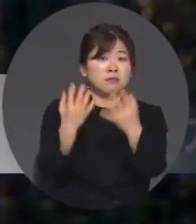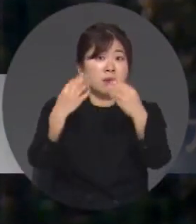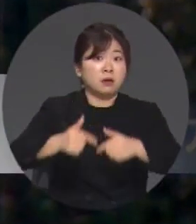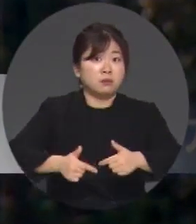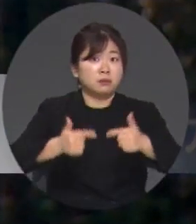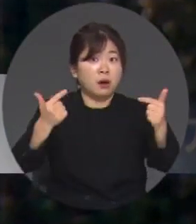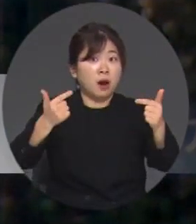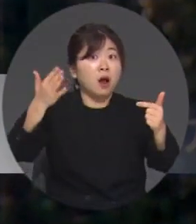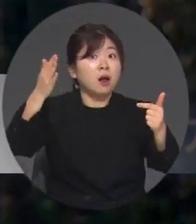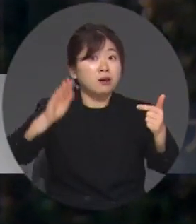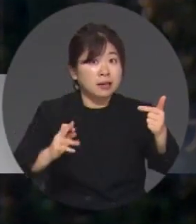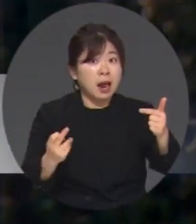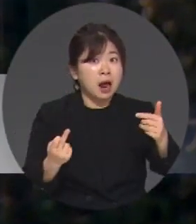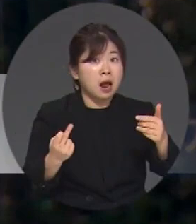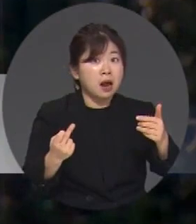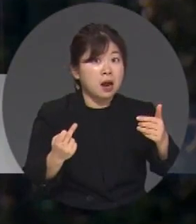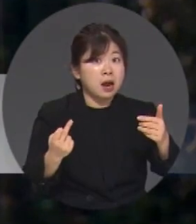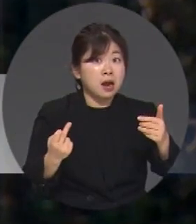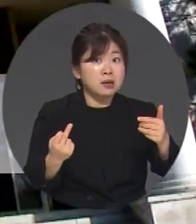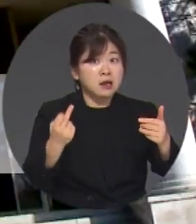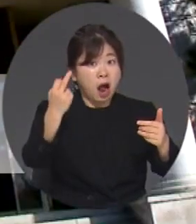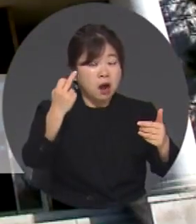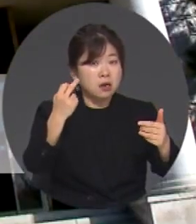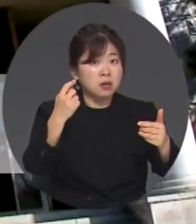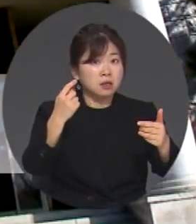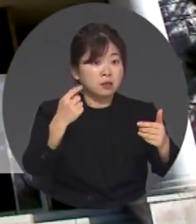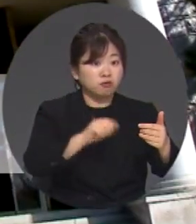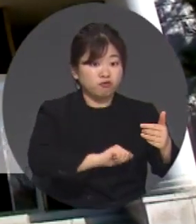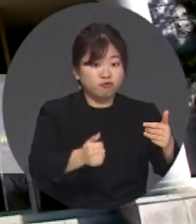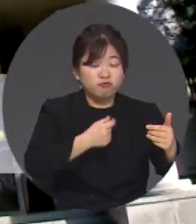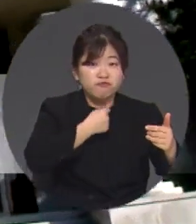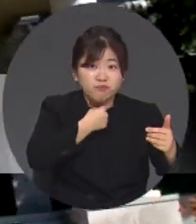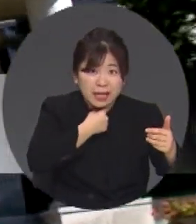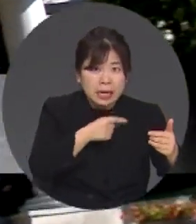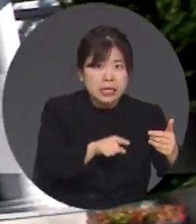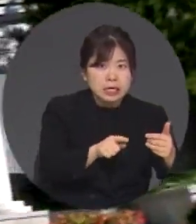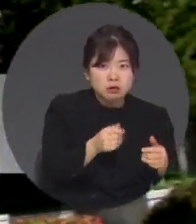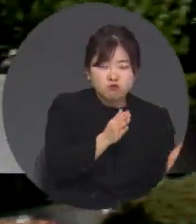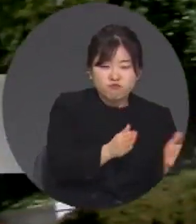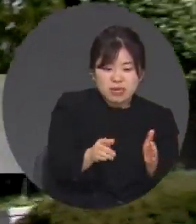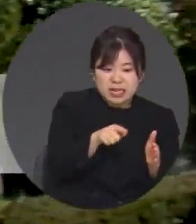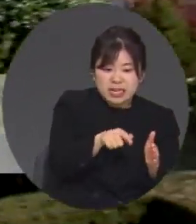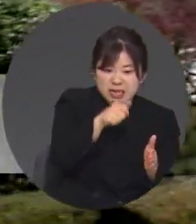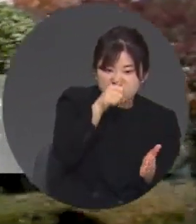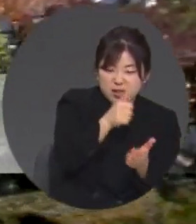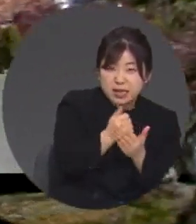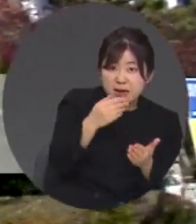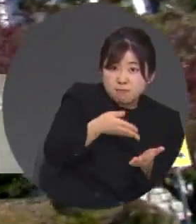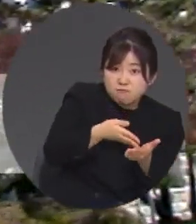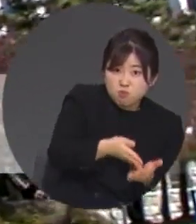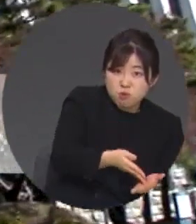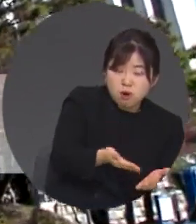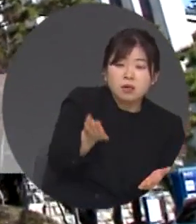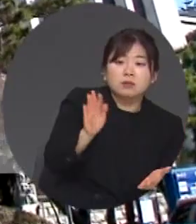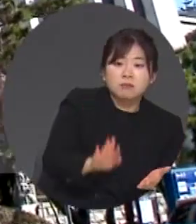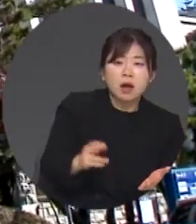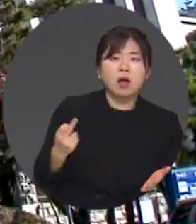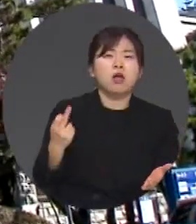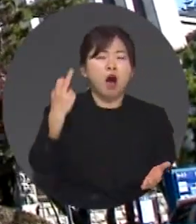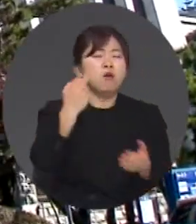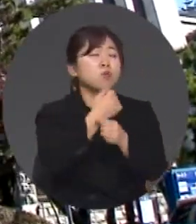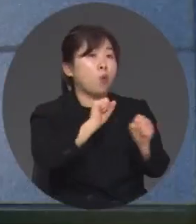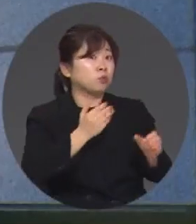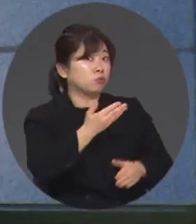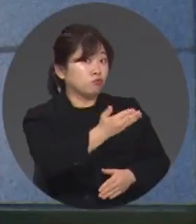피고인이 피해자를 살해하려고 예비한 것 자체로 그 죄질이 좋지 않다면서도 피해자가 선처를 탄원하고 있고